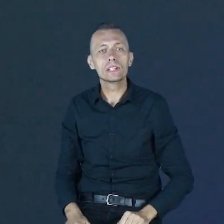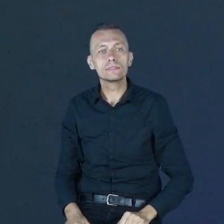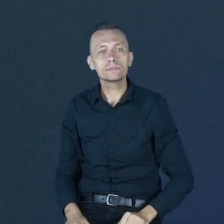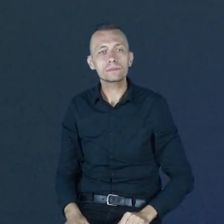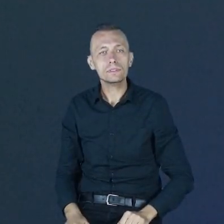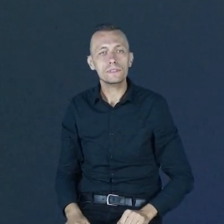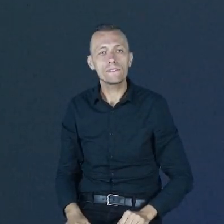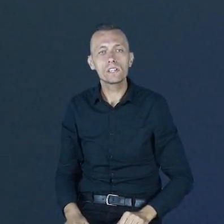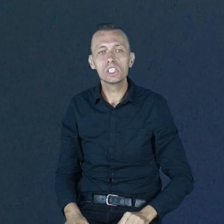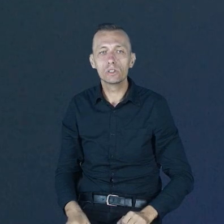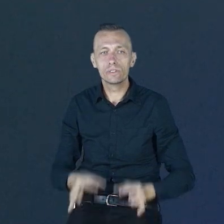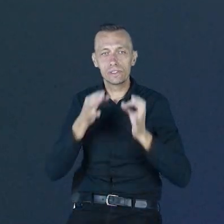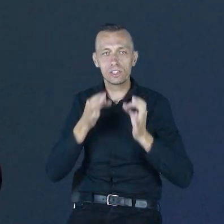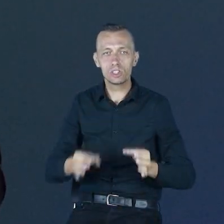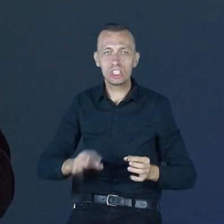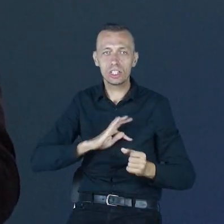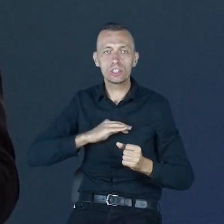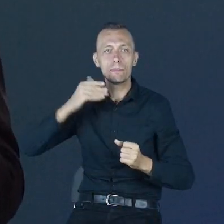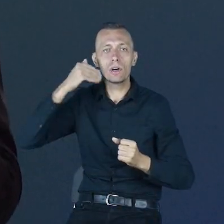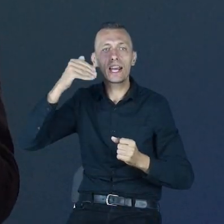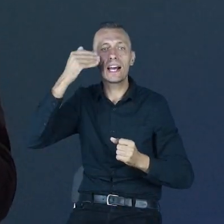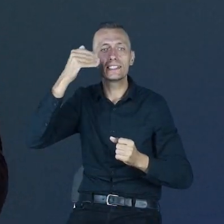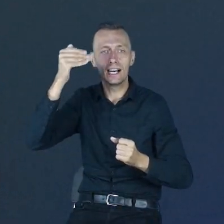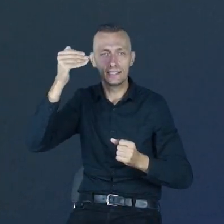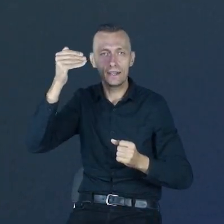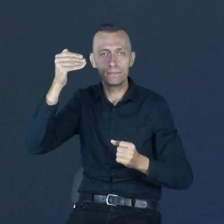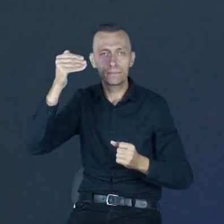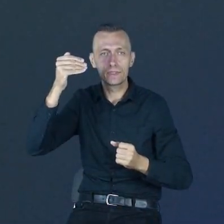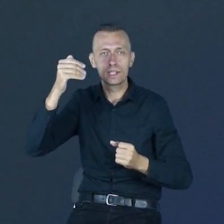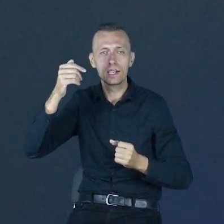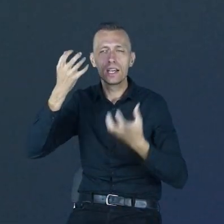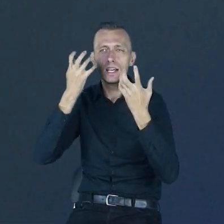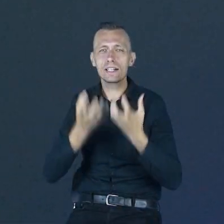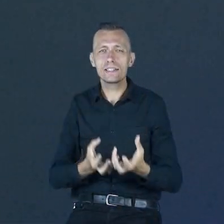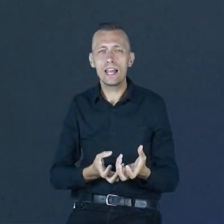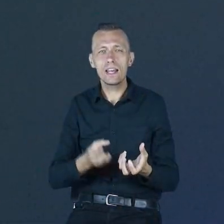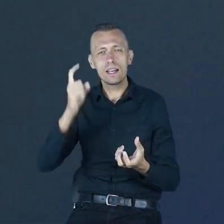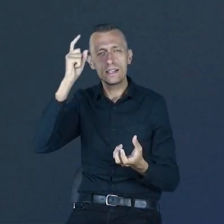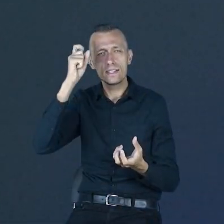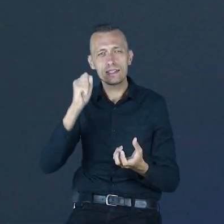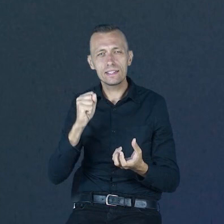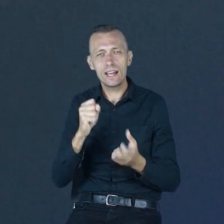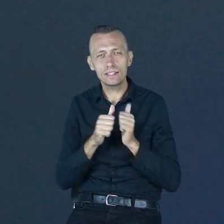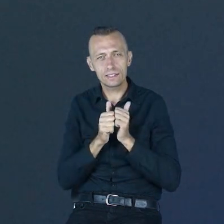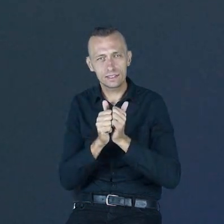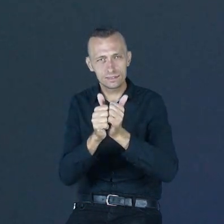To dzisiejsze przesłanie chciałbym od czegoś zacząć i chcę zacząć